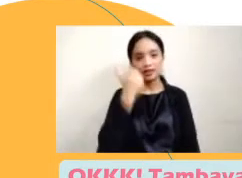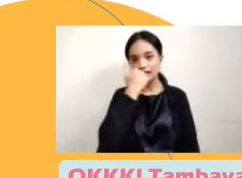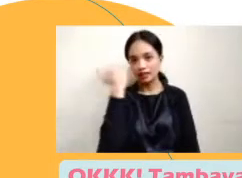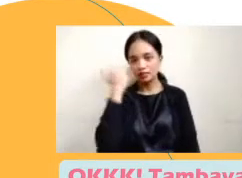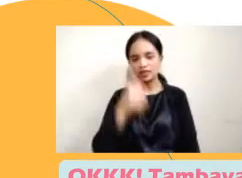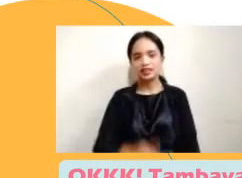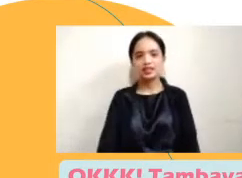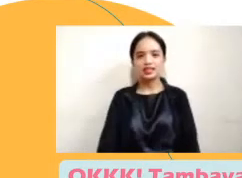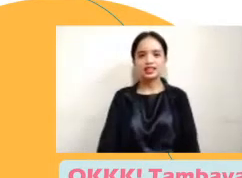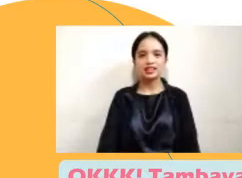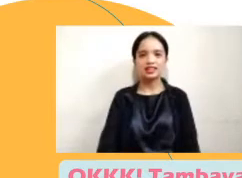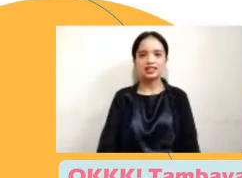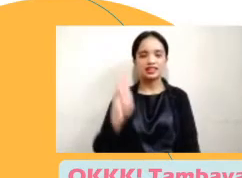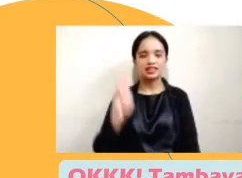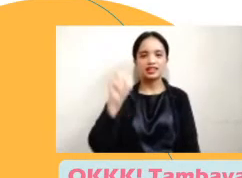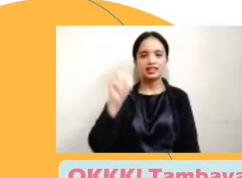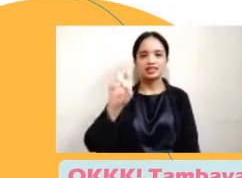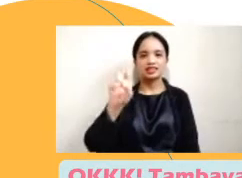Mukbang. Mukbang.